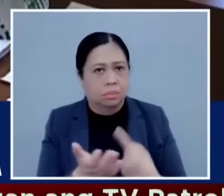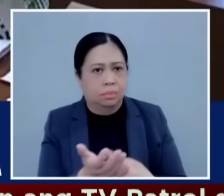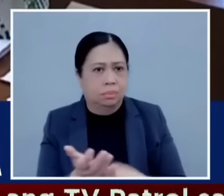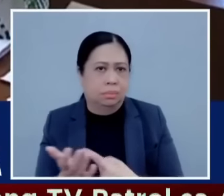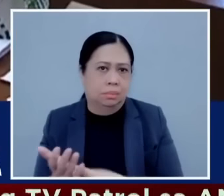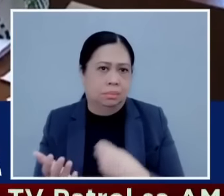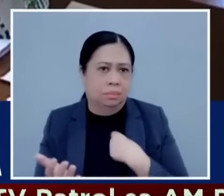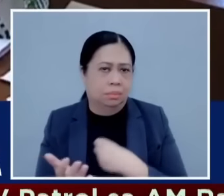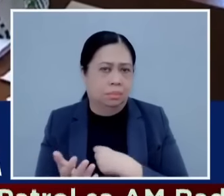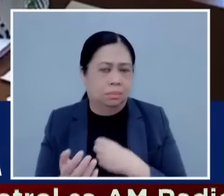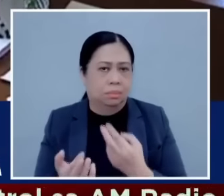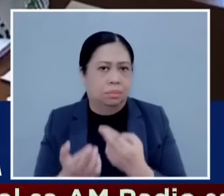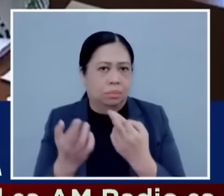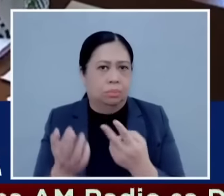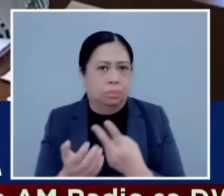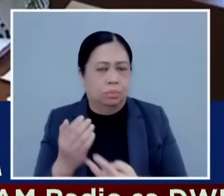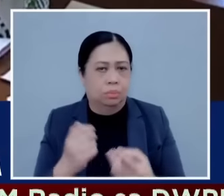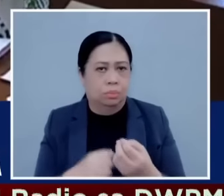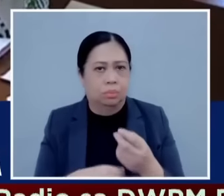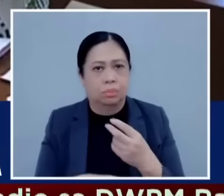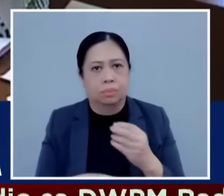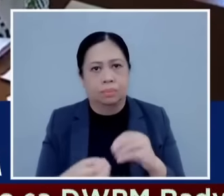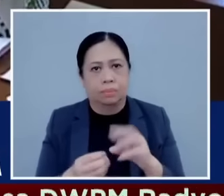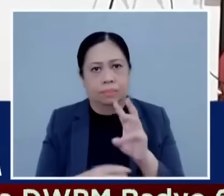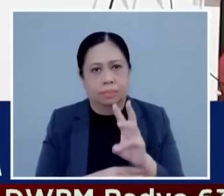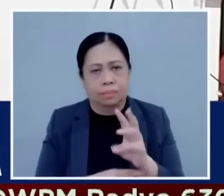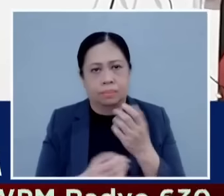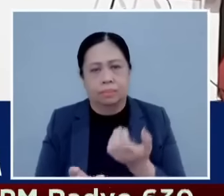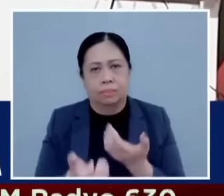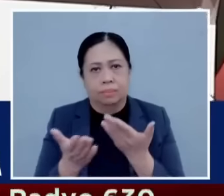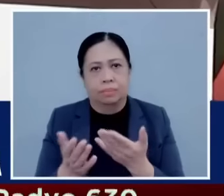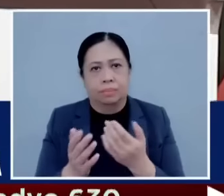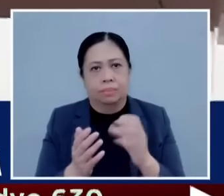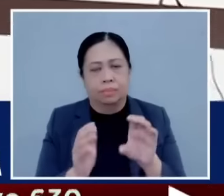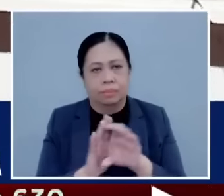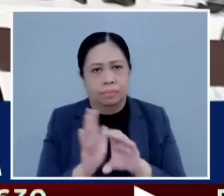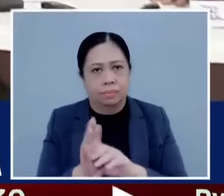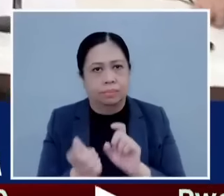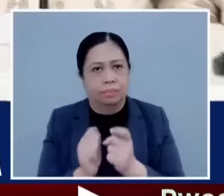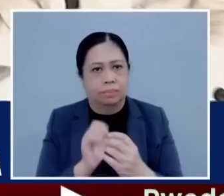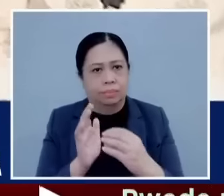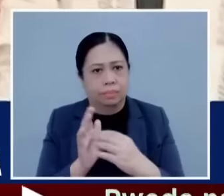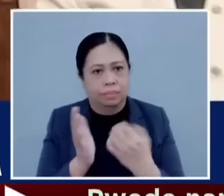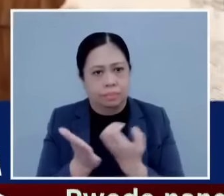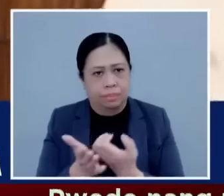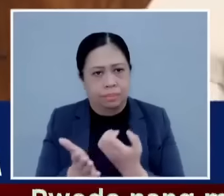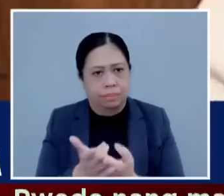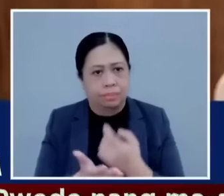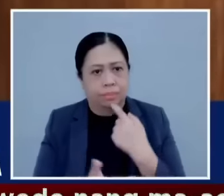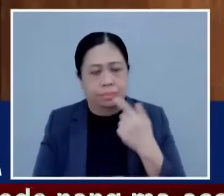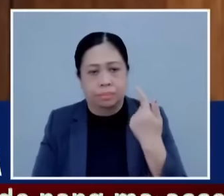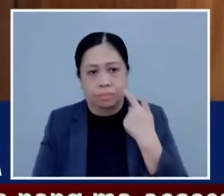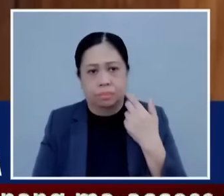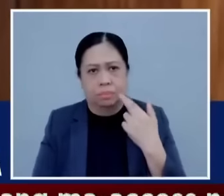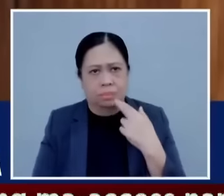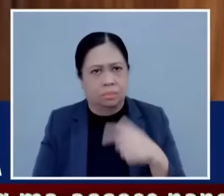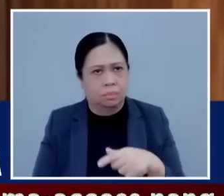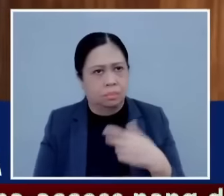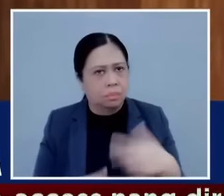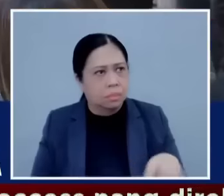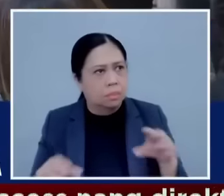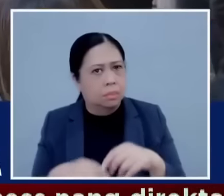sa Resolution of Both Houses No. 6 o panukalang Economic Charter Change. Ayon kay Bataan 1st District Representative Geraldine Roman, mistulang pinatay na nito